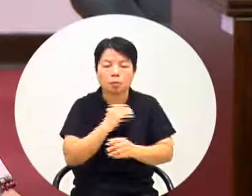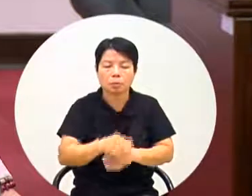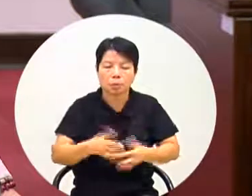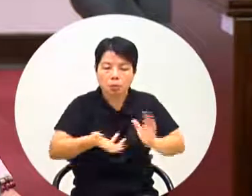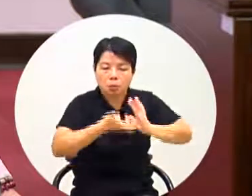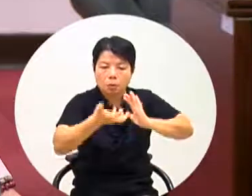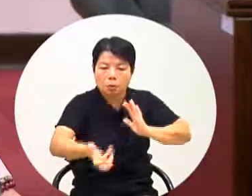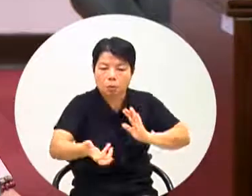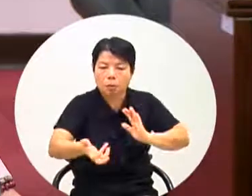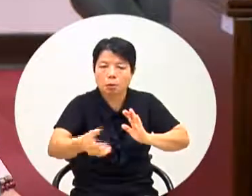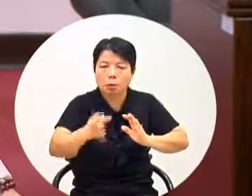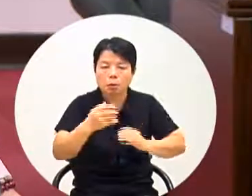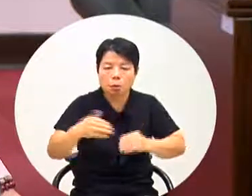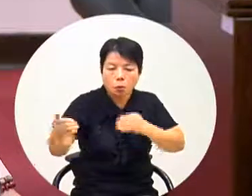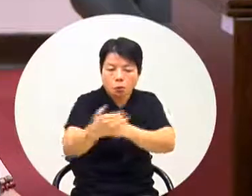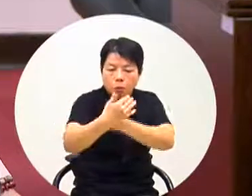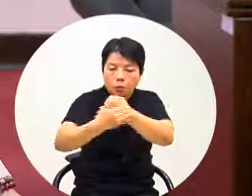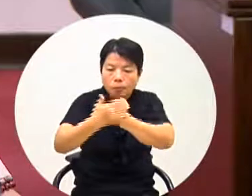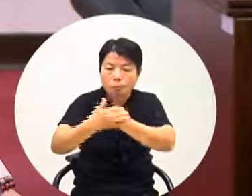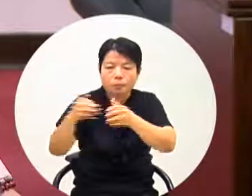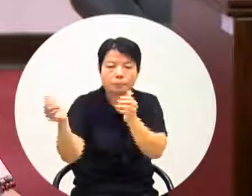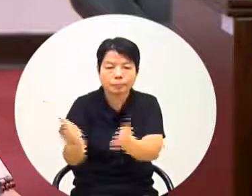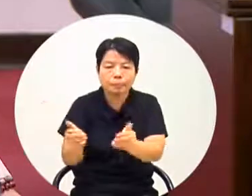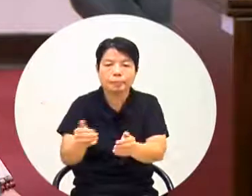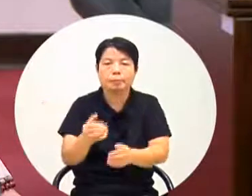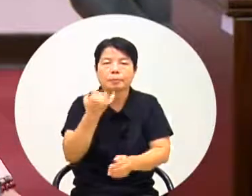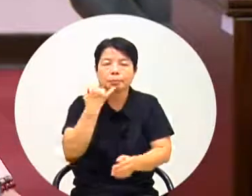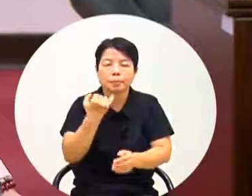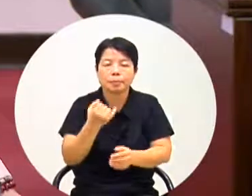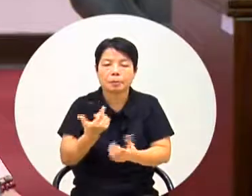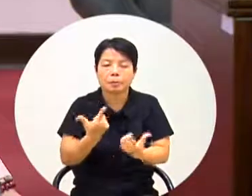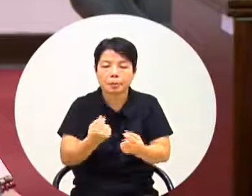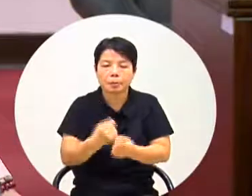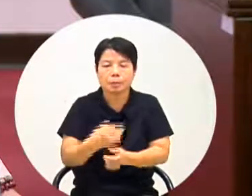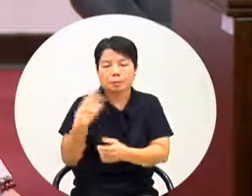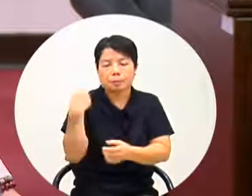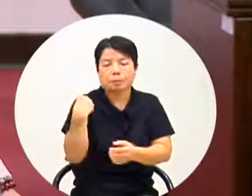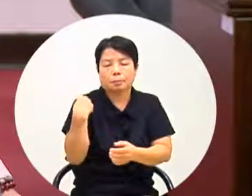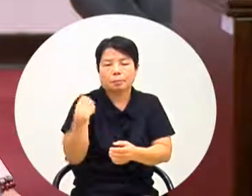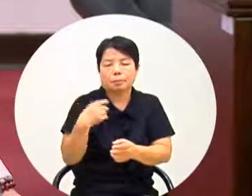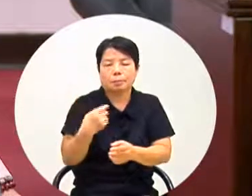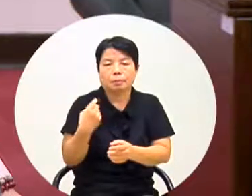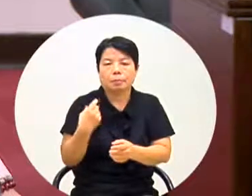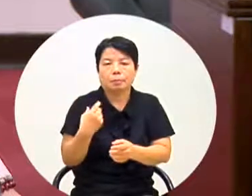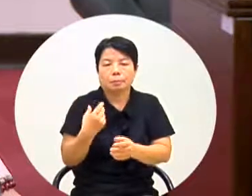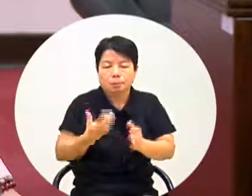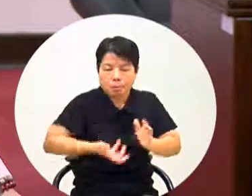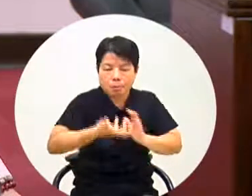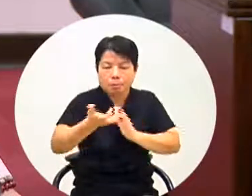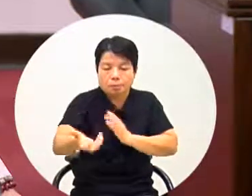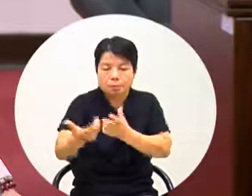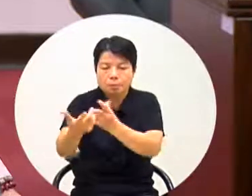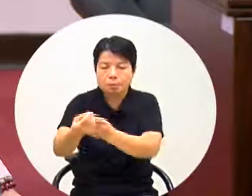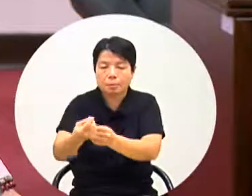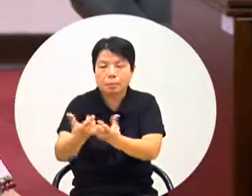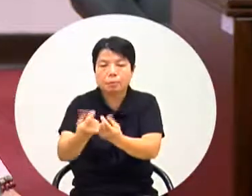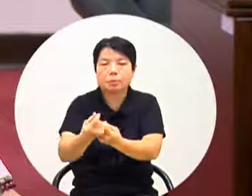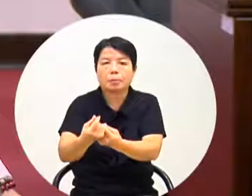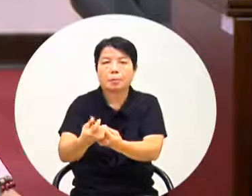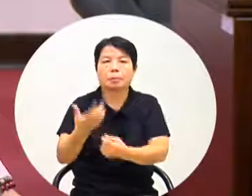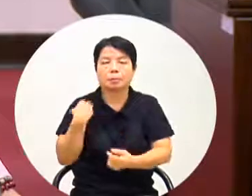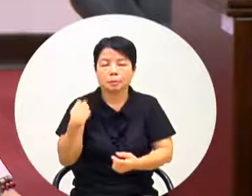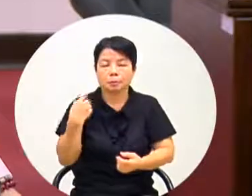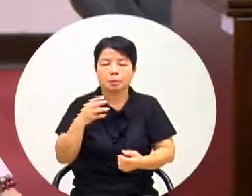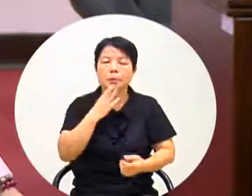产生的移保问题，应该是可以随着他们的户籍而迁移到前镇或者是哪里的